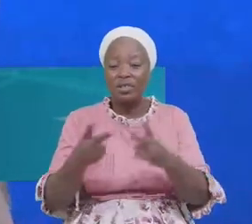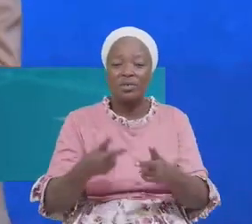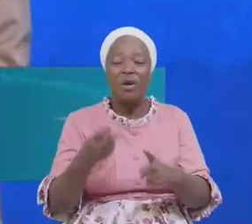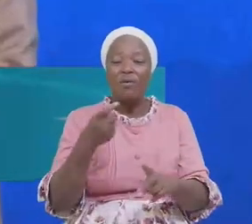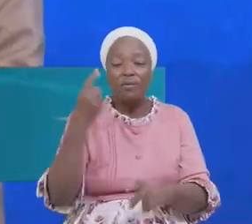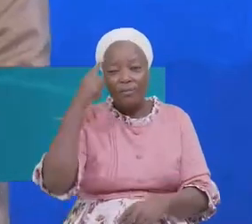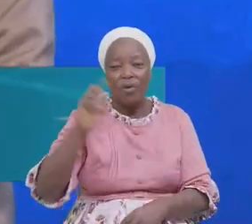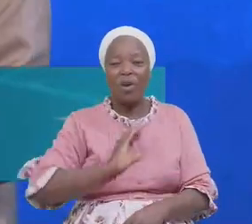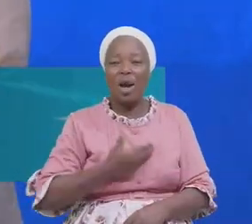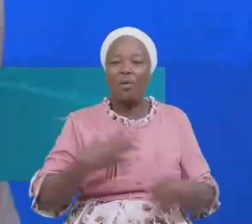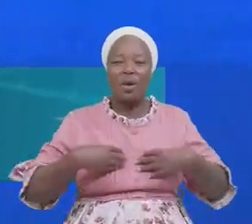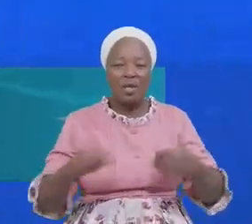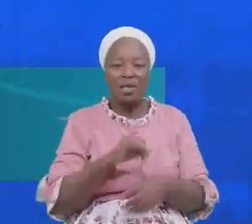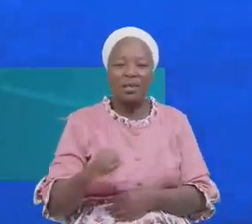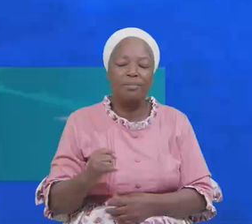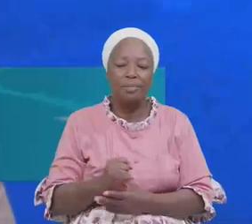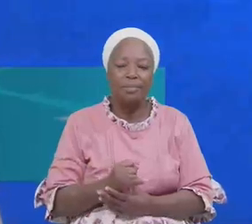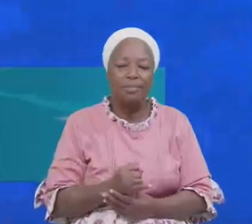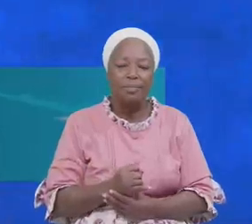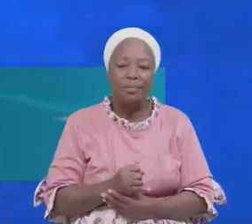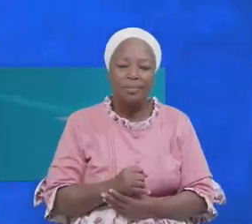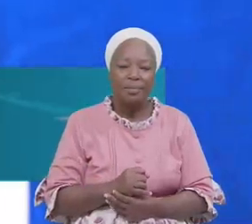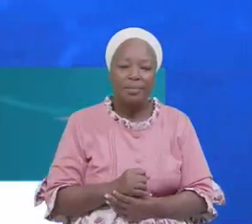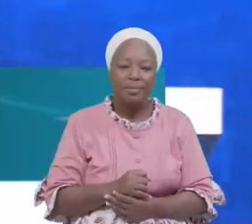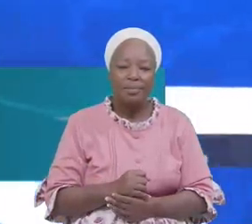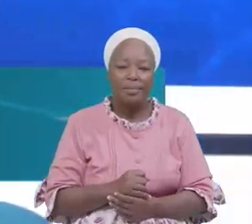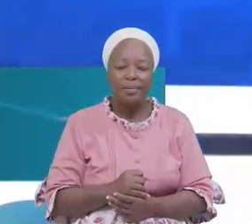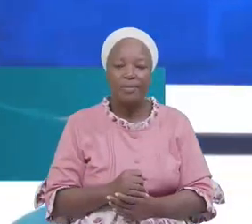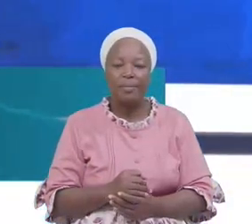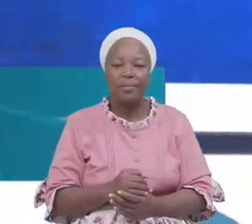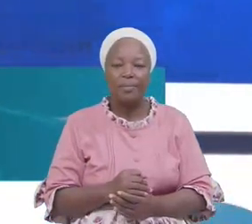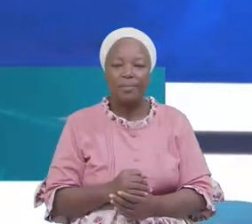La grande visitation de restauration pour notre guérison.